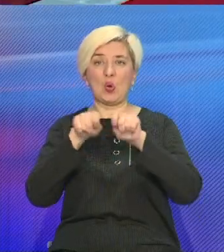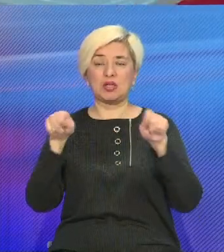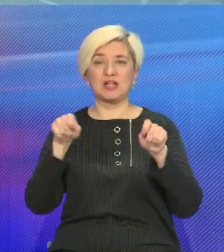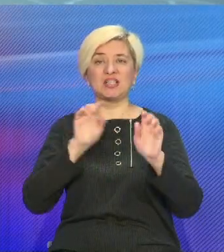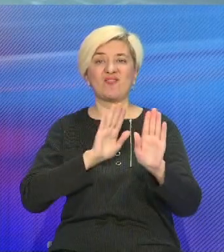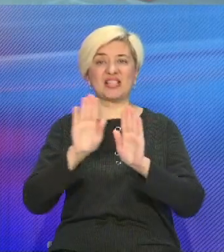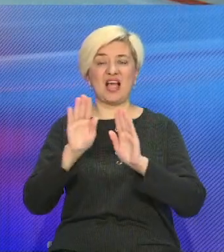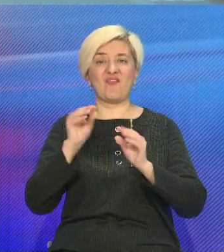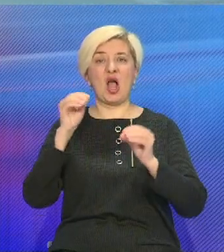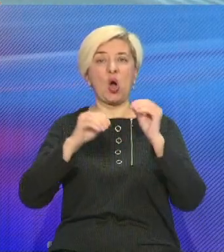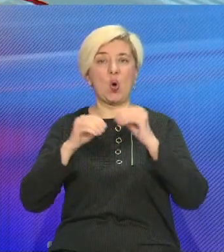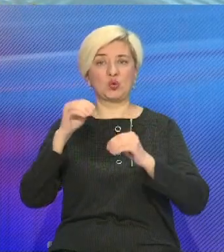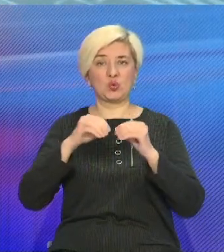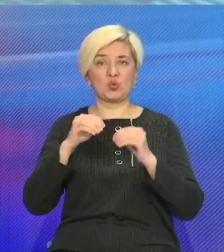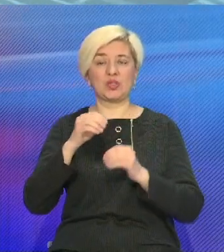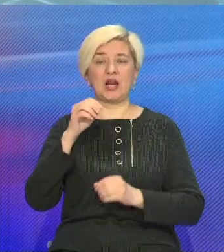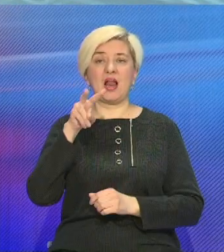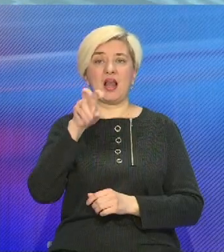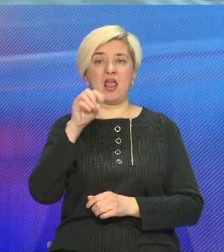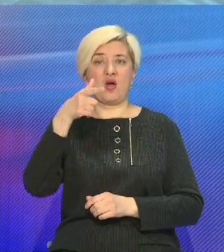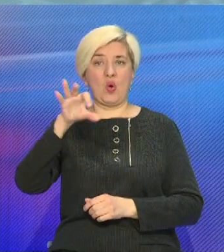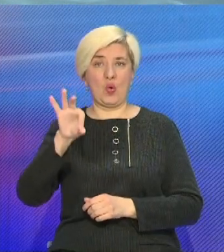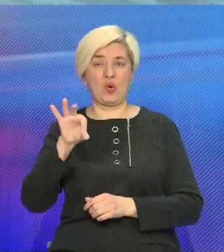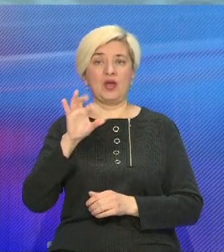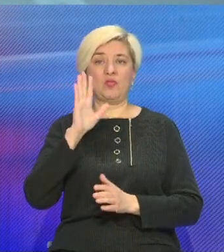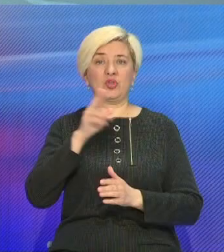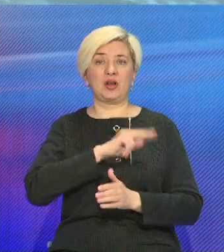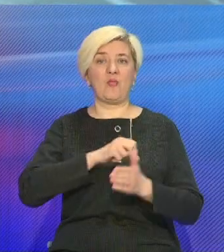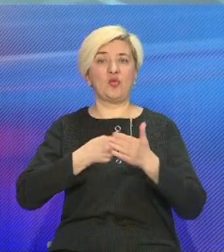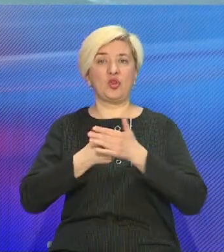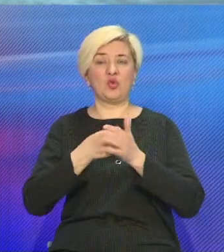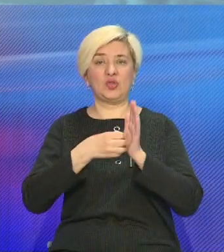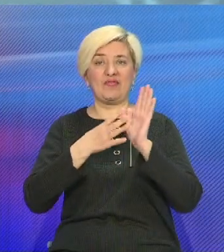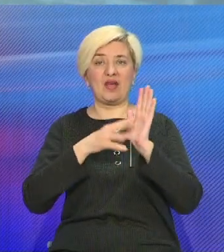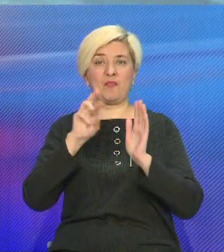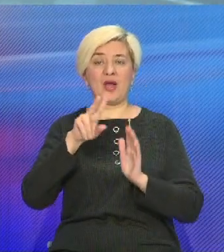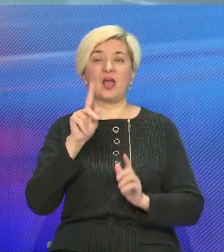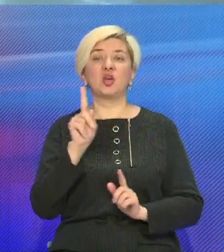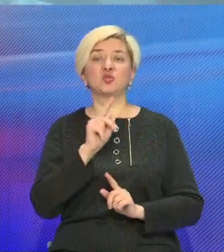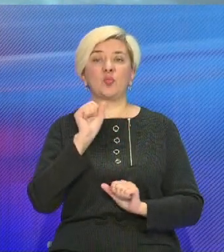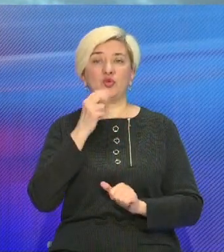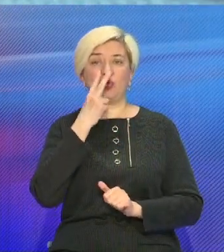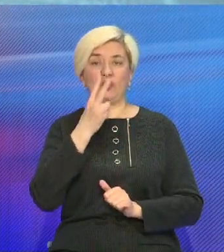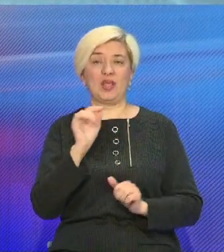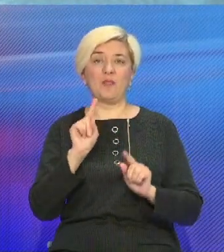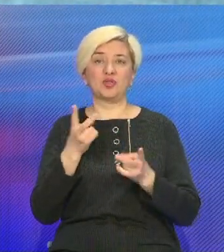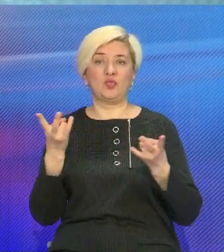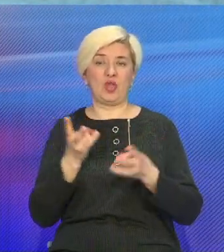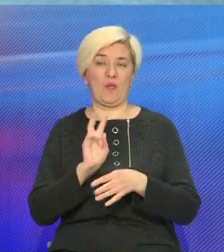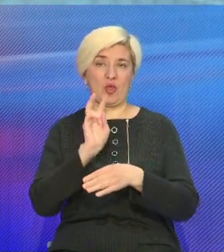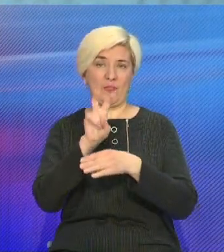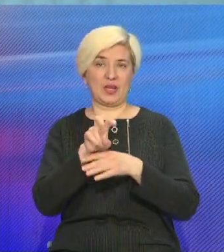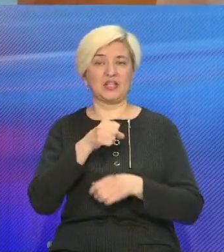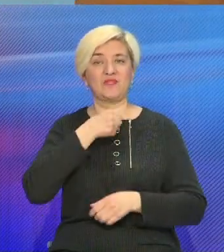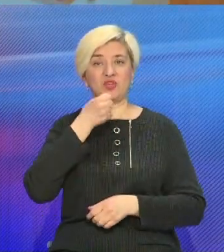і працаваць яна будзе па 19 мая. Што на ёй можна ўбачыць і чаму неабходна яе наведаць і дзецям, і дарослым –